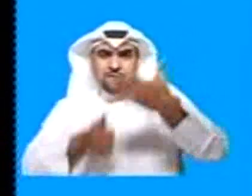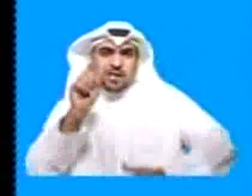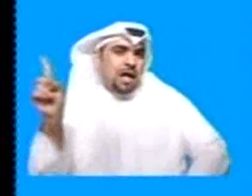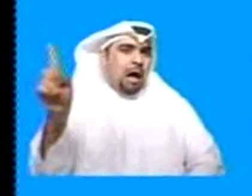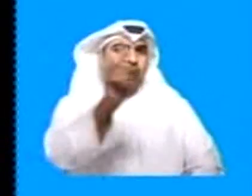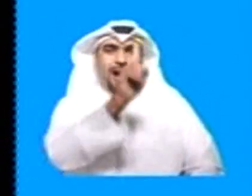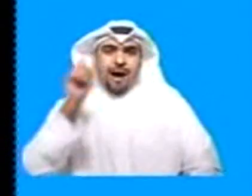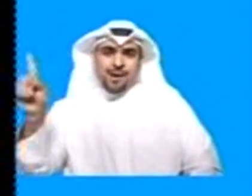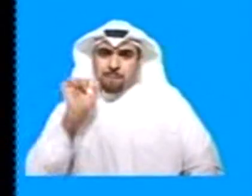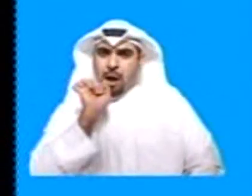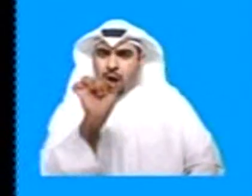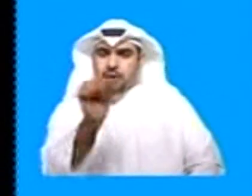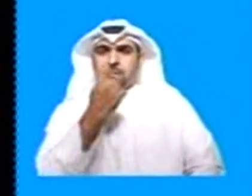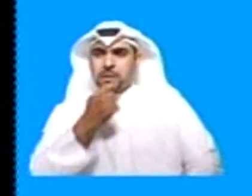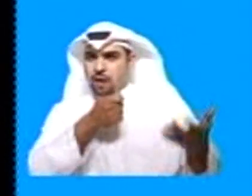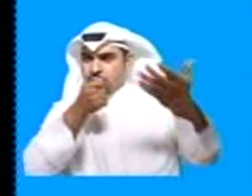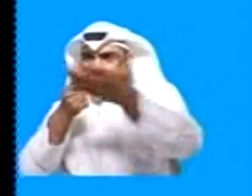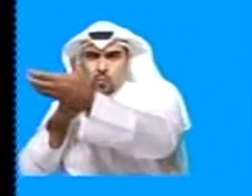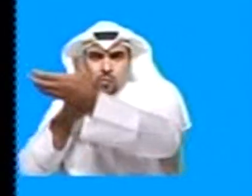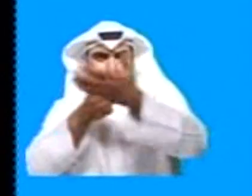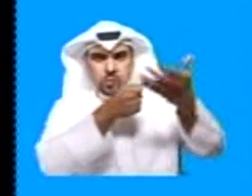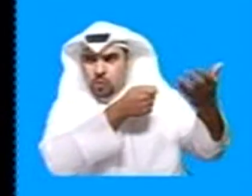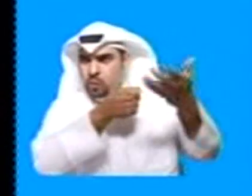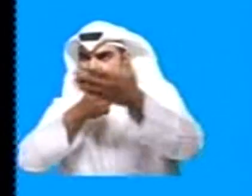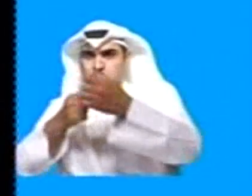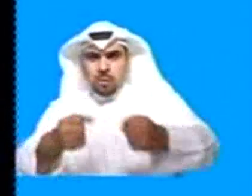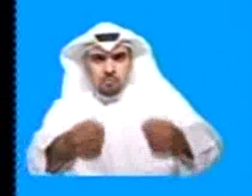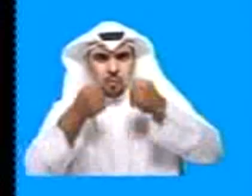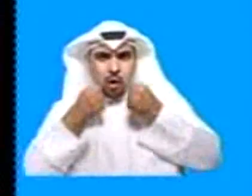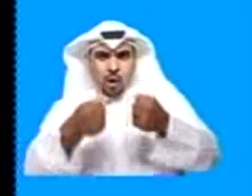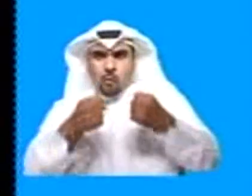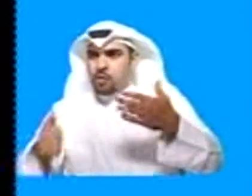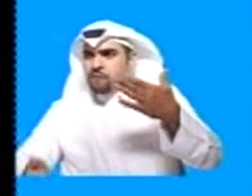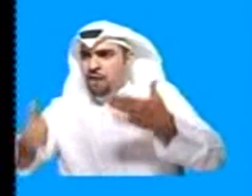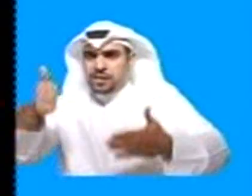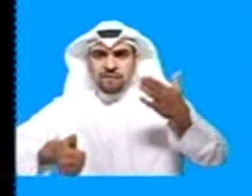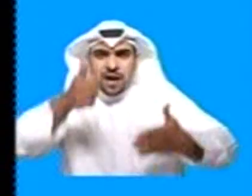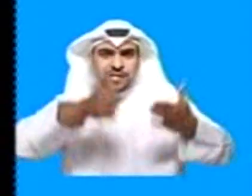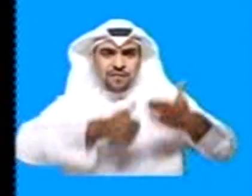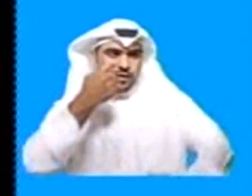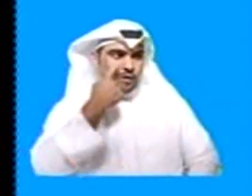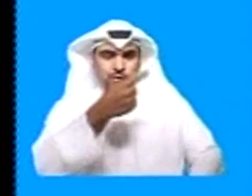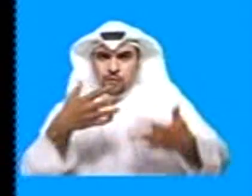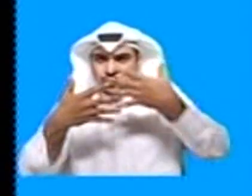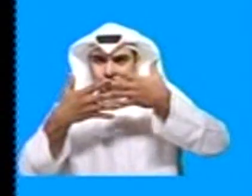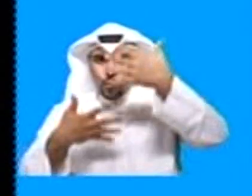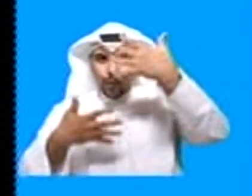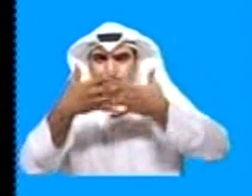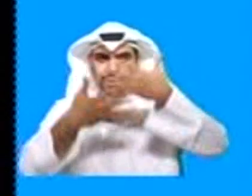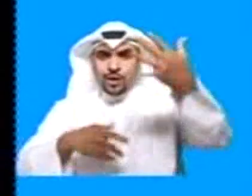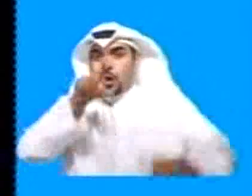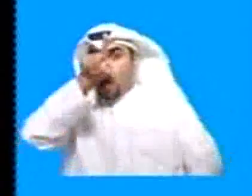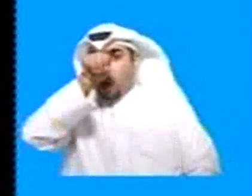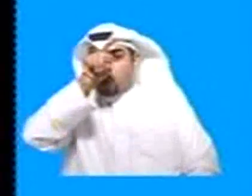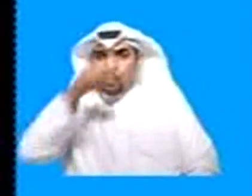فخر تداول النشطاء وسائل التواصل الاجتماعي صورا ولقطات فيديو للبطل العالمي لحظة